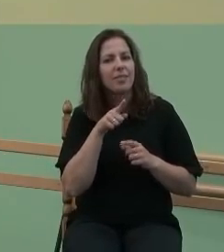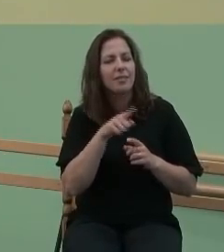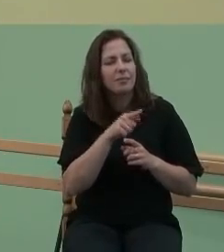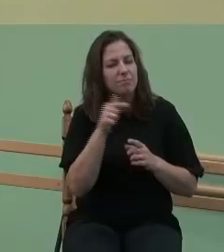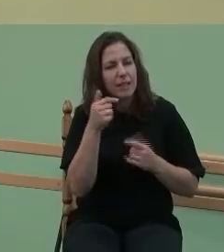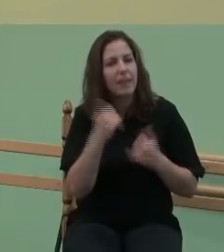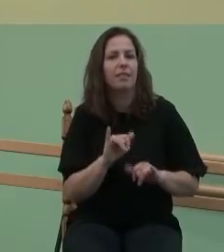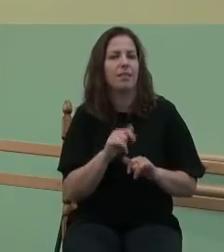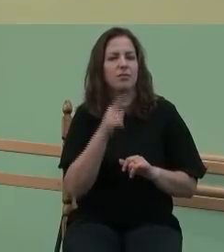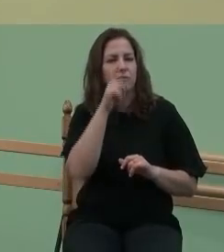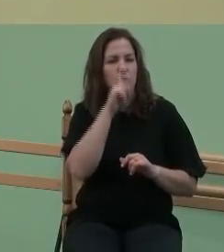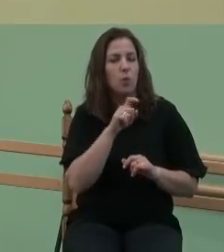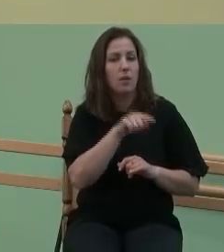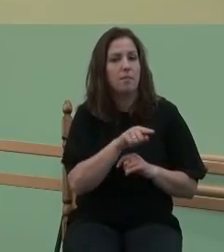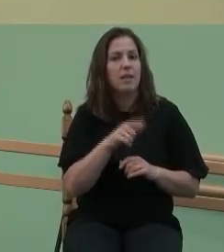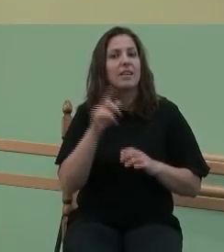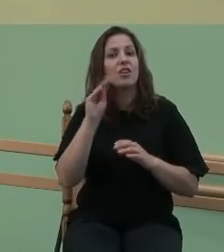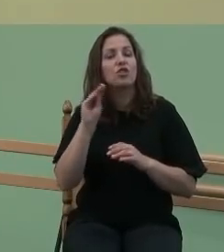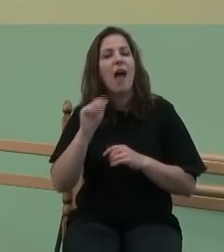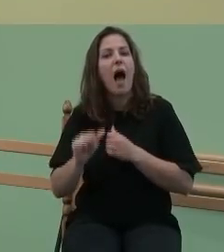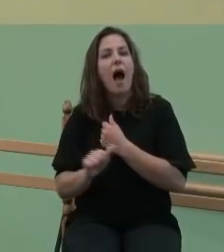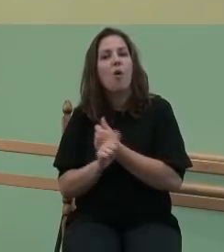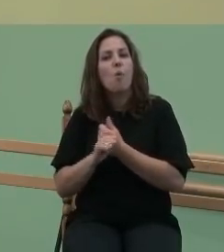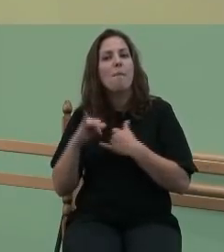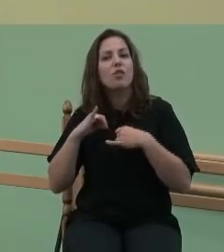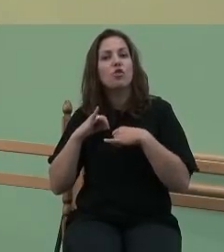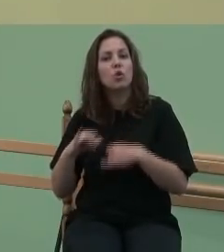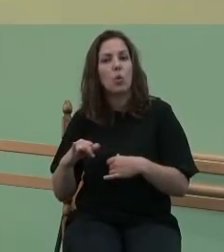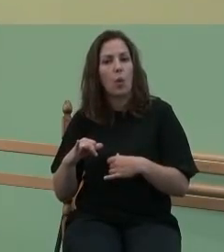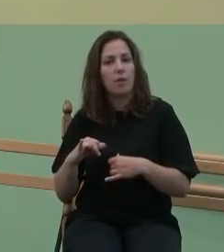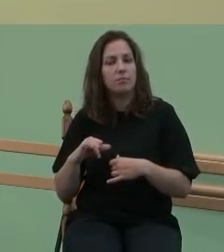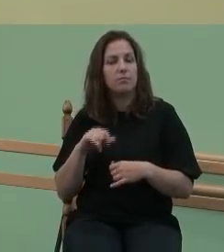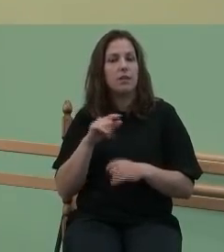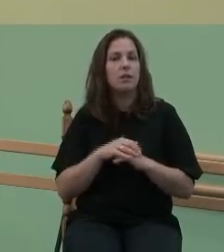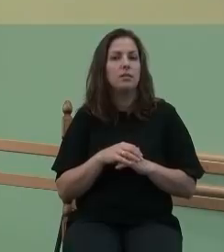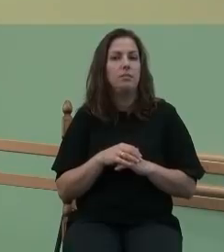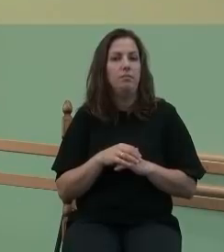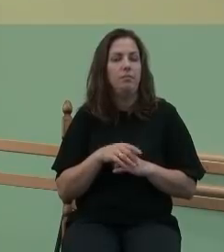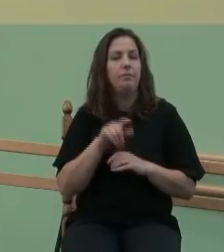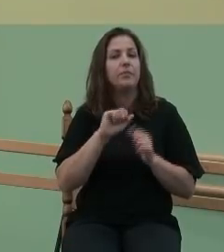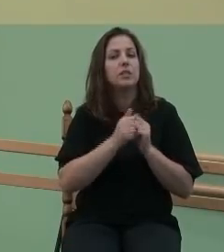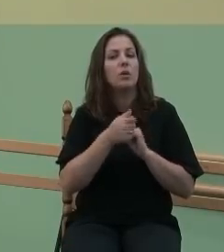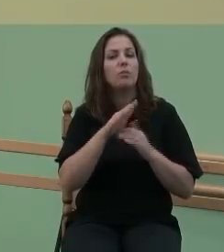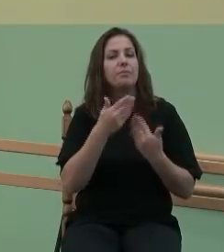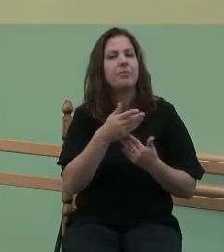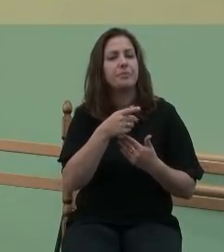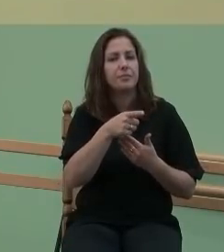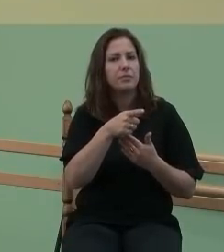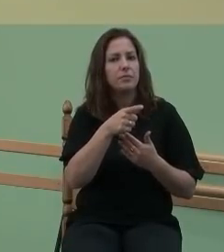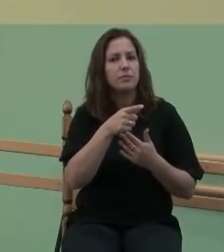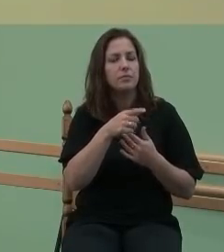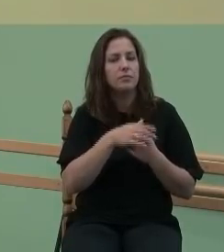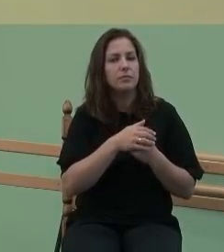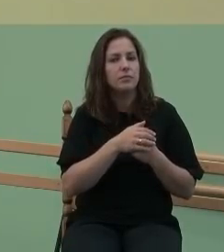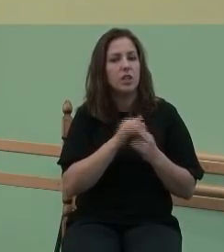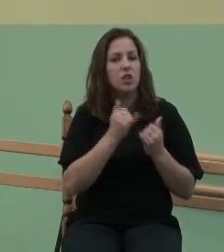I wreszcie argument siły. Są organy, które nawet jeżeli ich decyzja